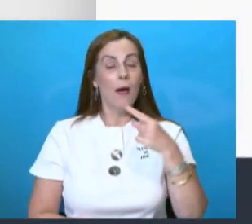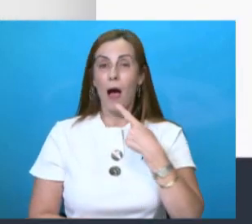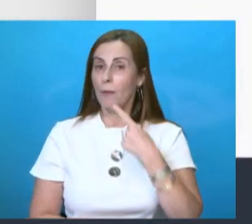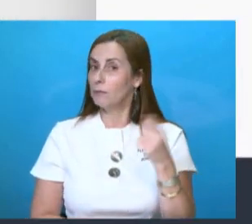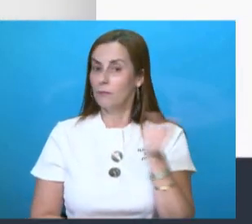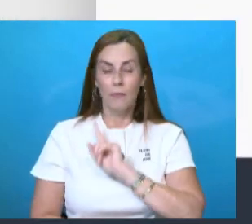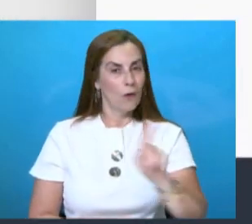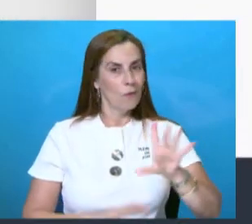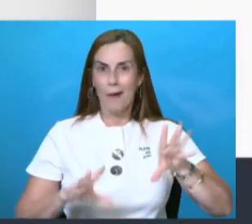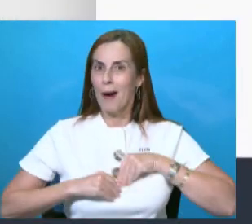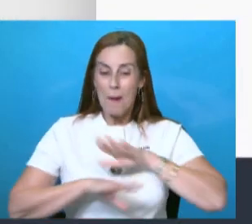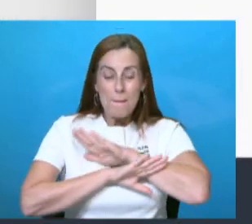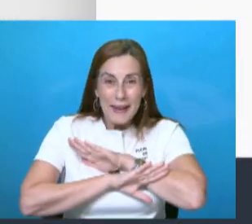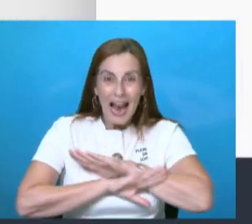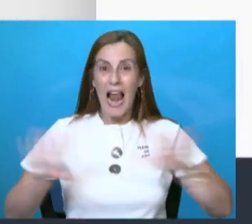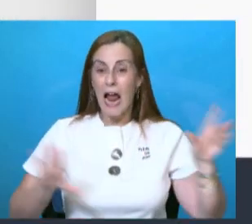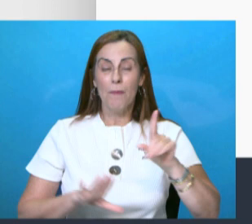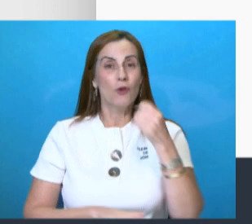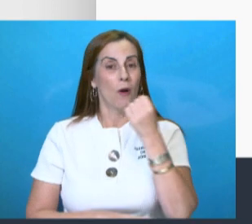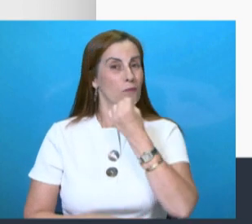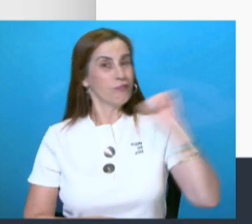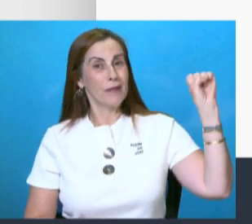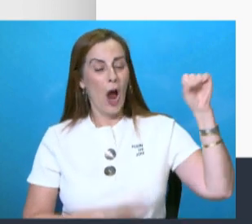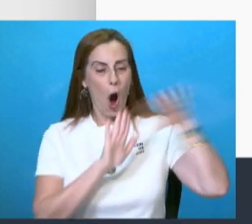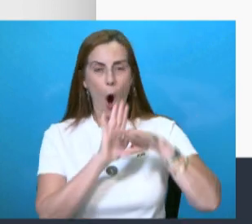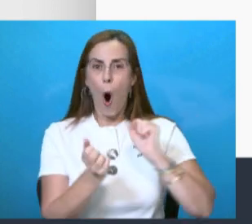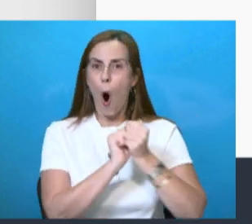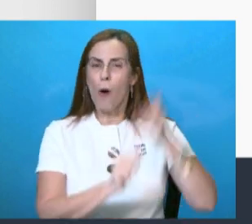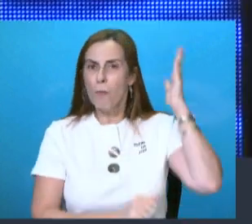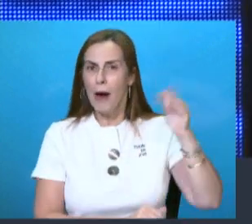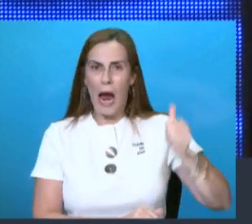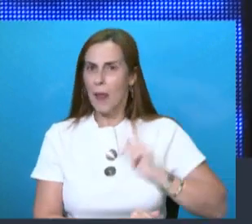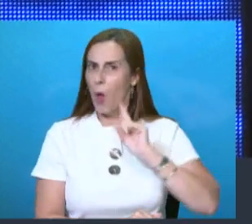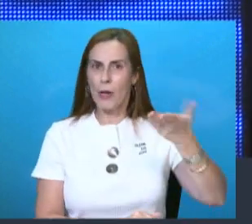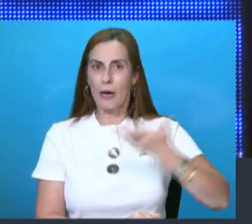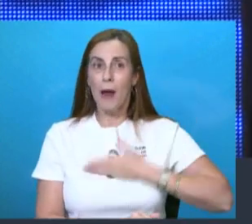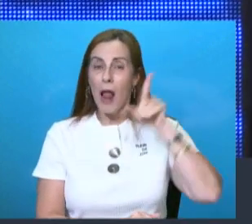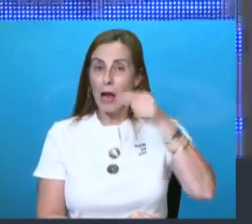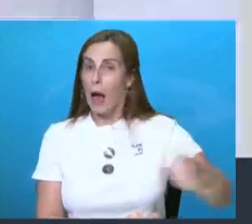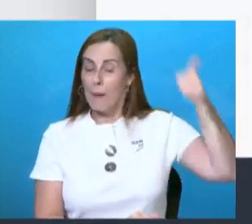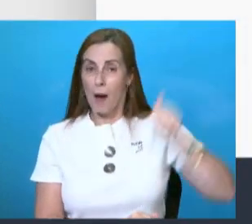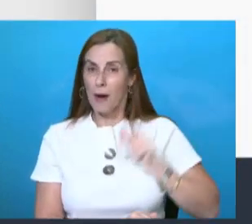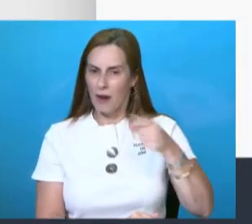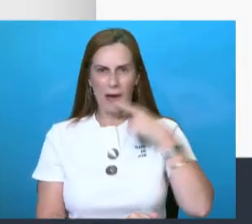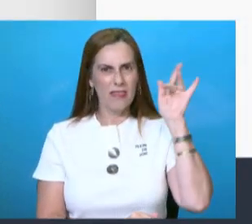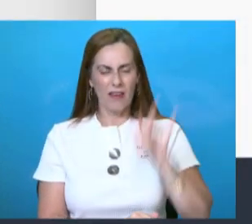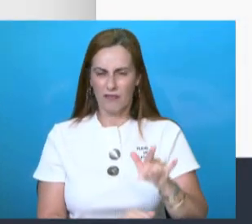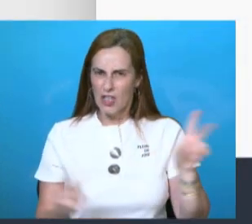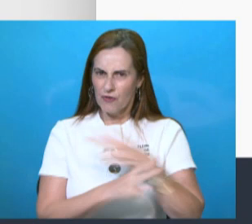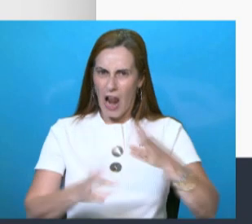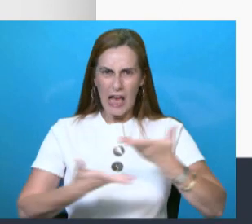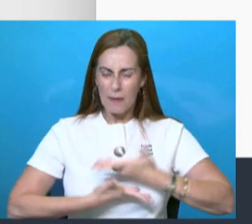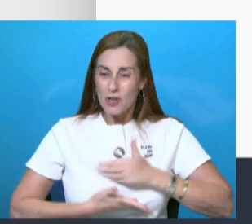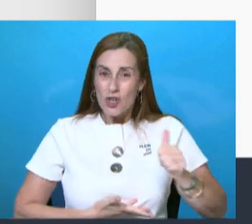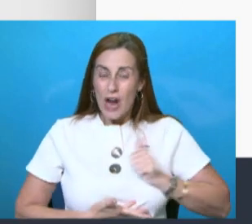תהיה שום סובלנות כלפי פורעי החוק שירימו ידם על חיילינו. גם הרמטכ"ל כוכב הגינה, לא יעלה על הדעת